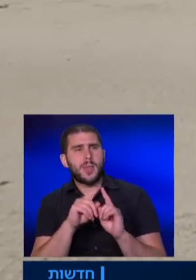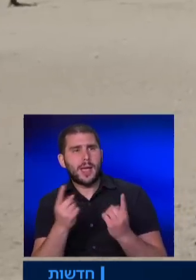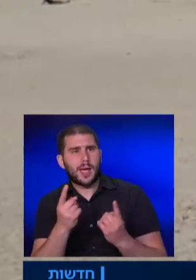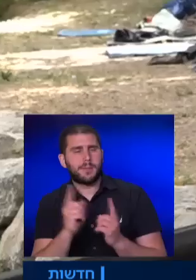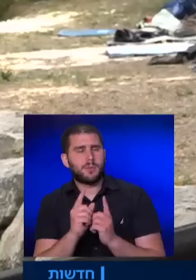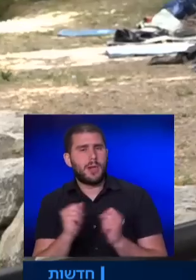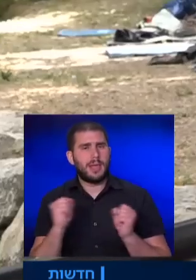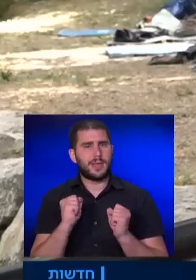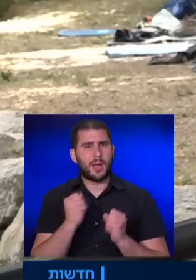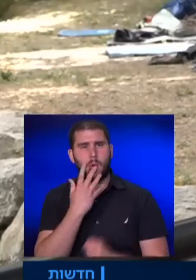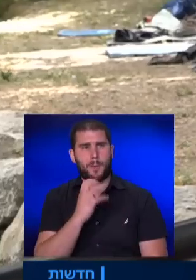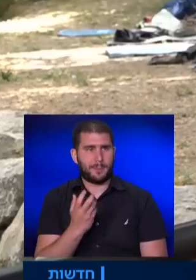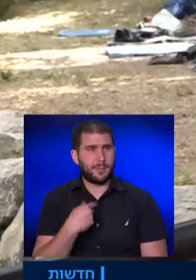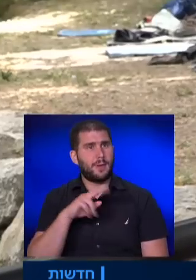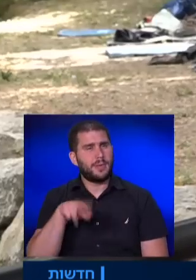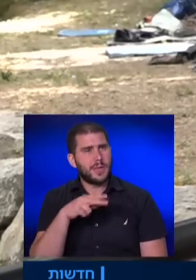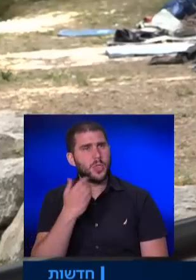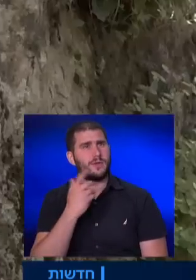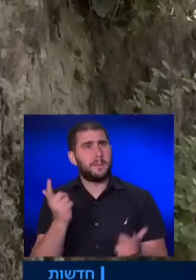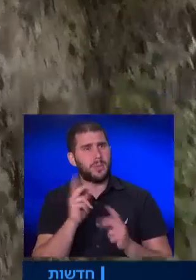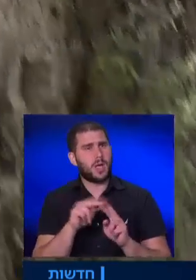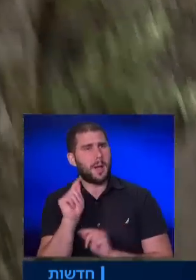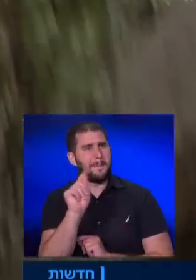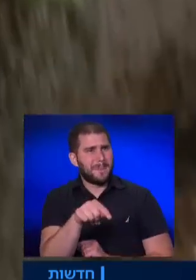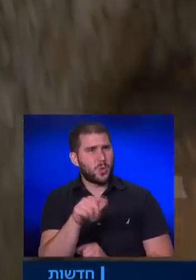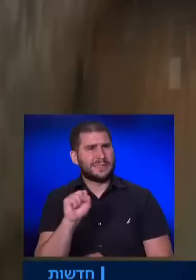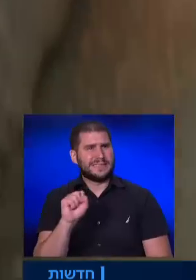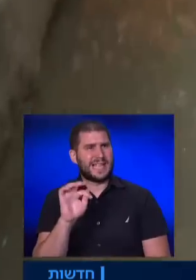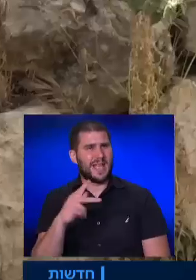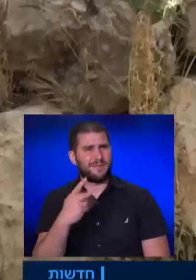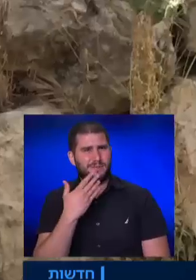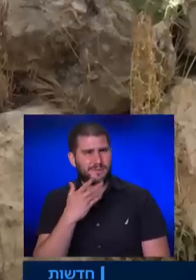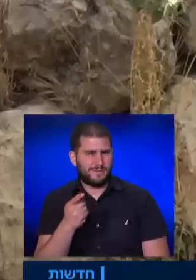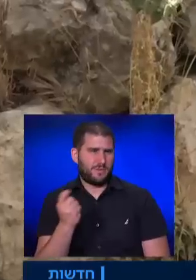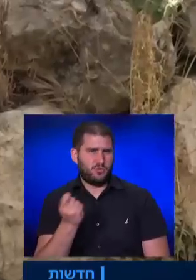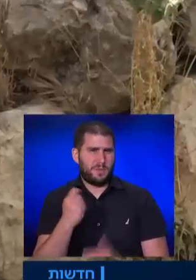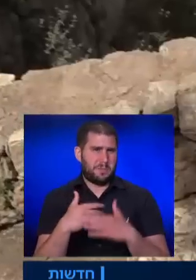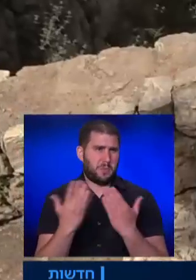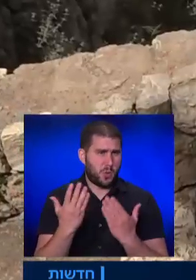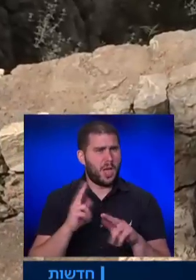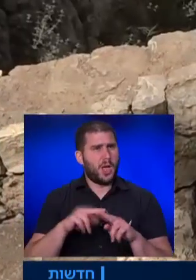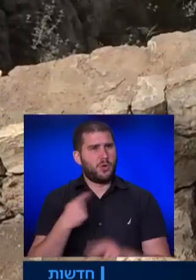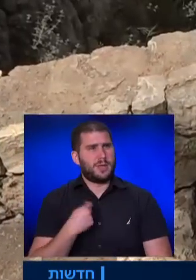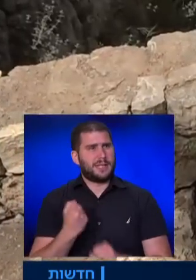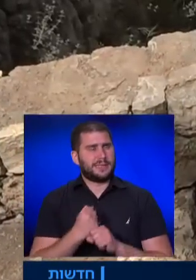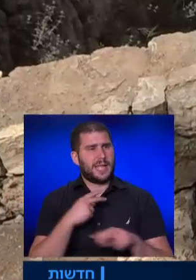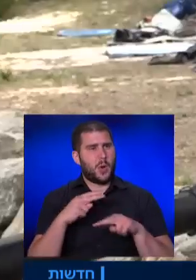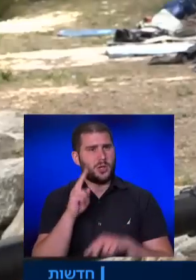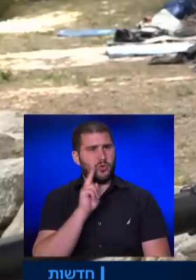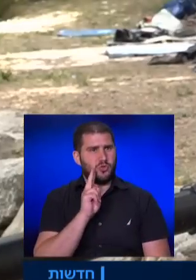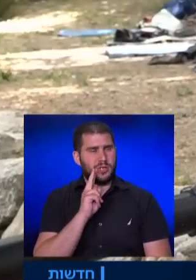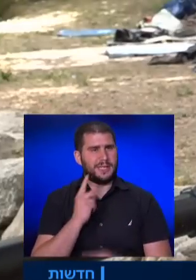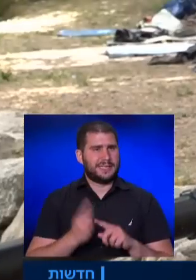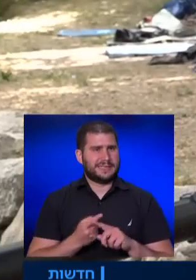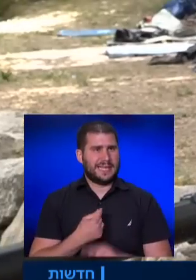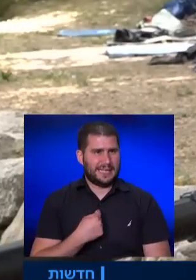להצטנן מהחום. יעלנו ובילינו, ואז עלינו לפה בסטף בשבת בבוקר, אחרי שאני עשיתי ארוחת שישי